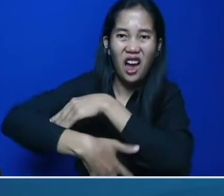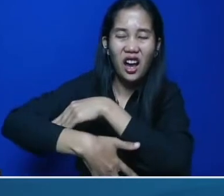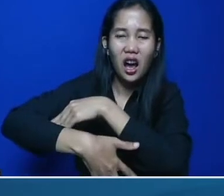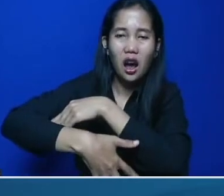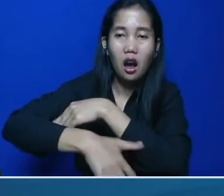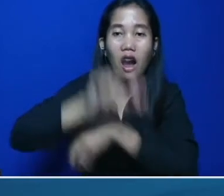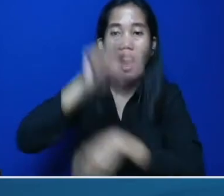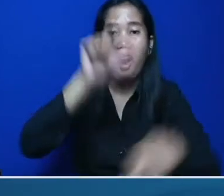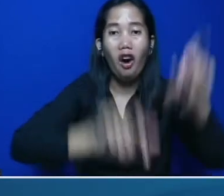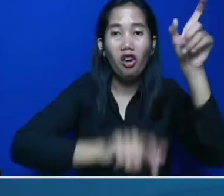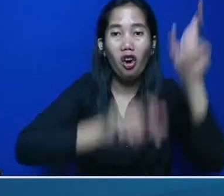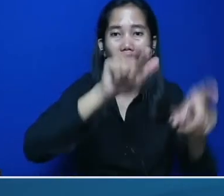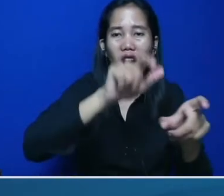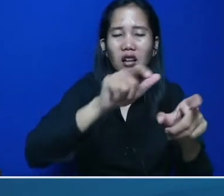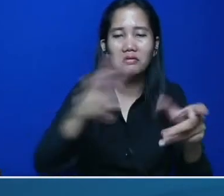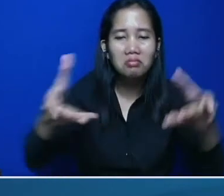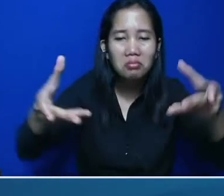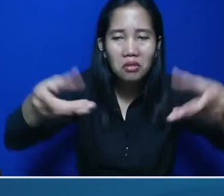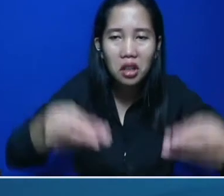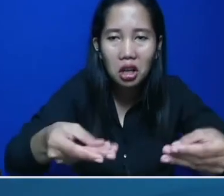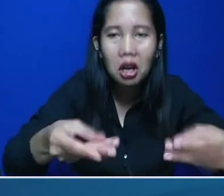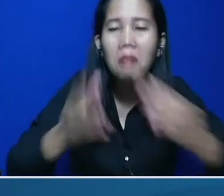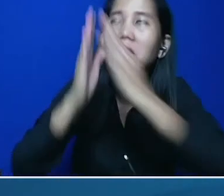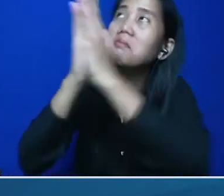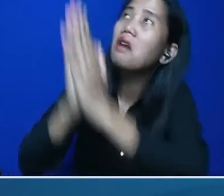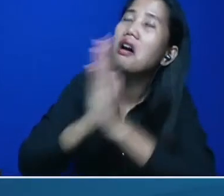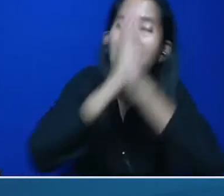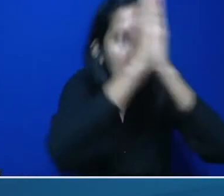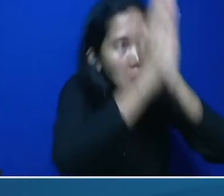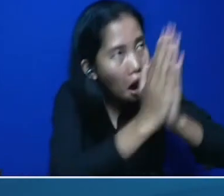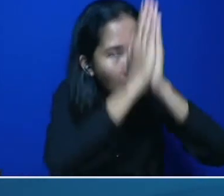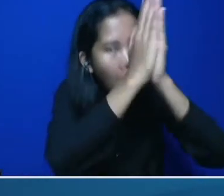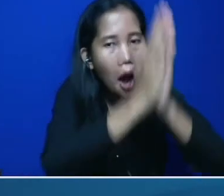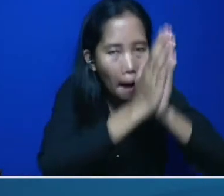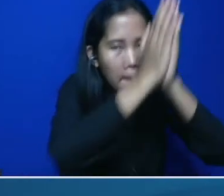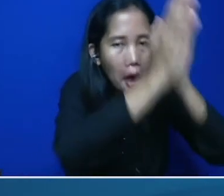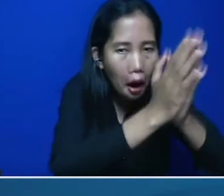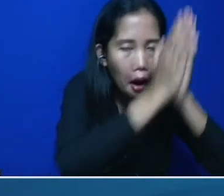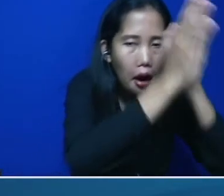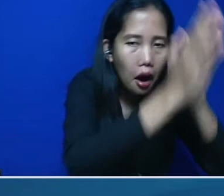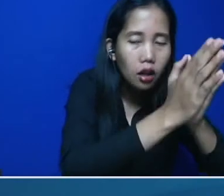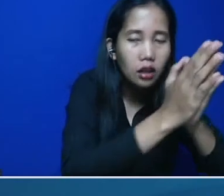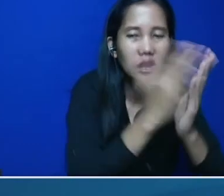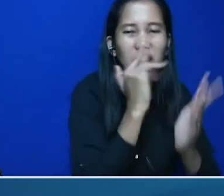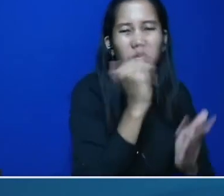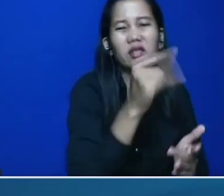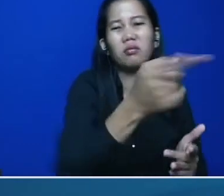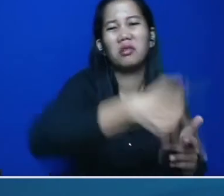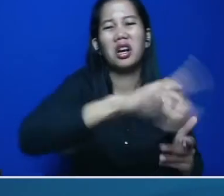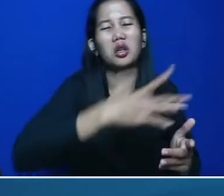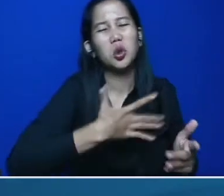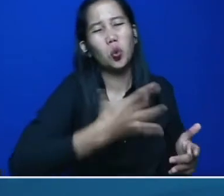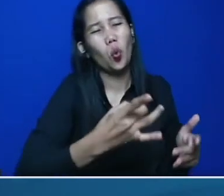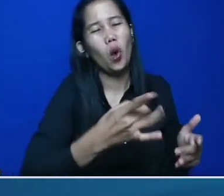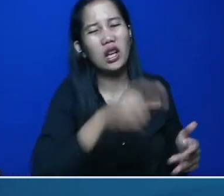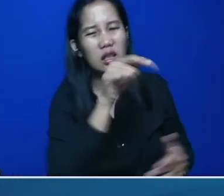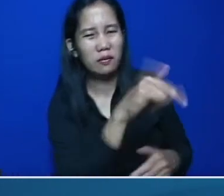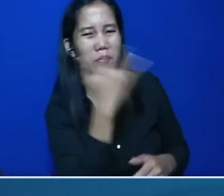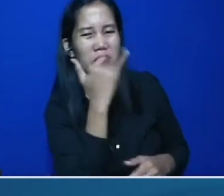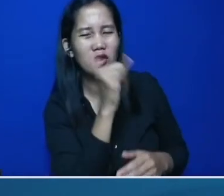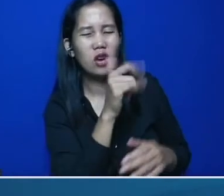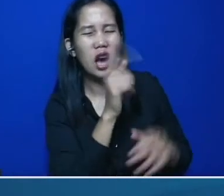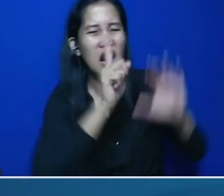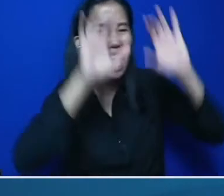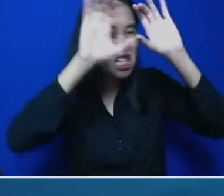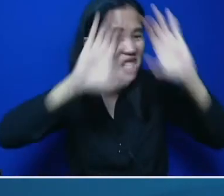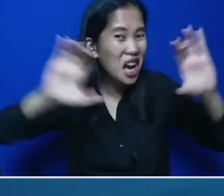itu sama seperti mereka lebih menyukai Jalan mereka sendiri dan jiwanya menghendaki Dewa